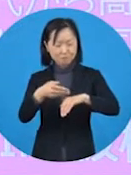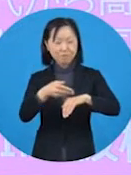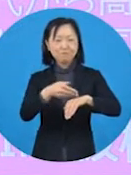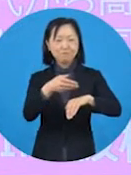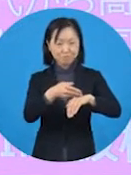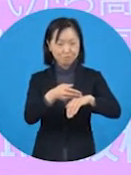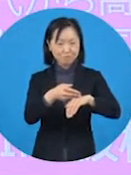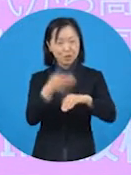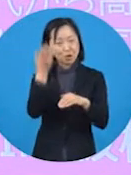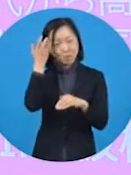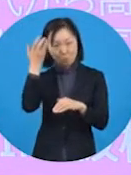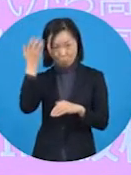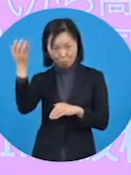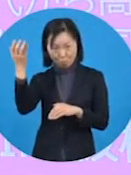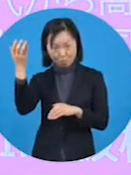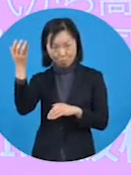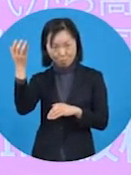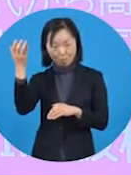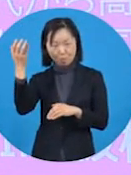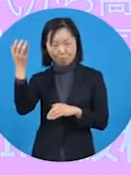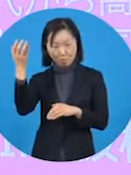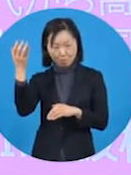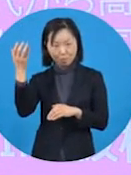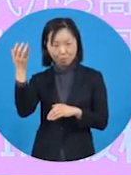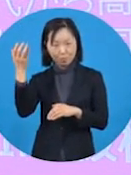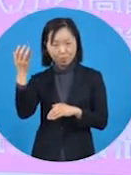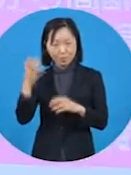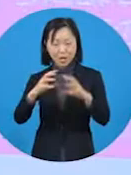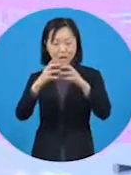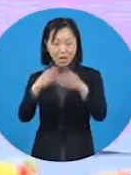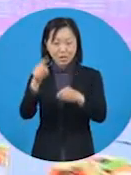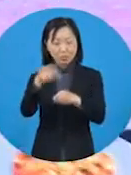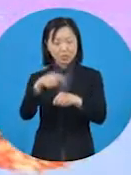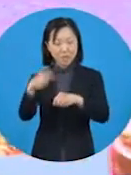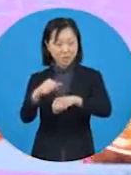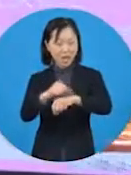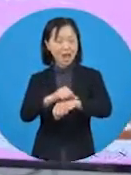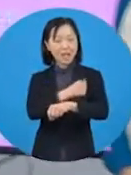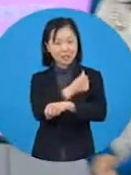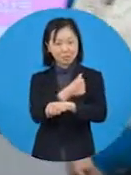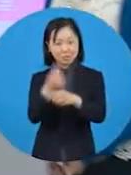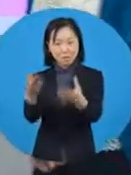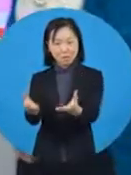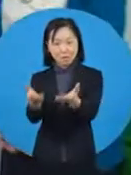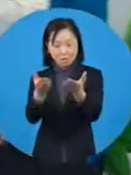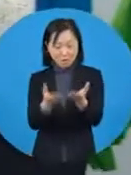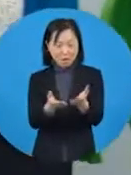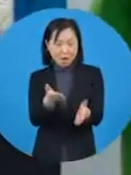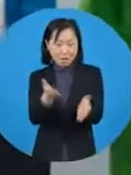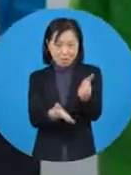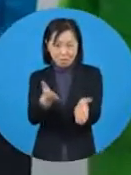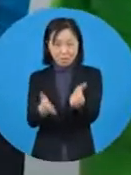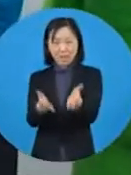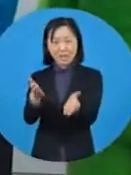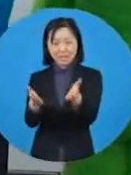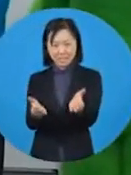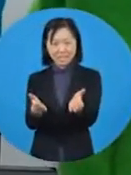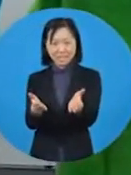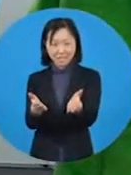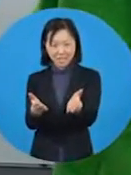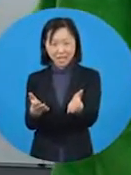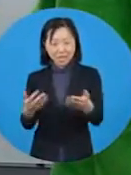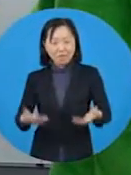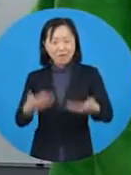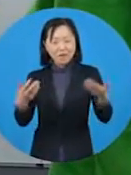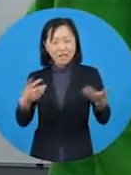練習や合宿などで集まってくることが予想されますので、そちら の来た海外のアスリートを、おもてなしするいただ